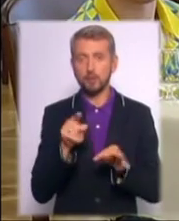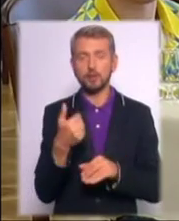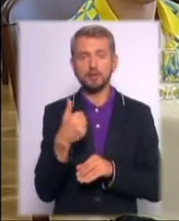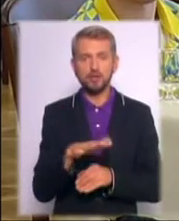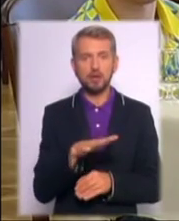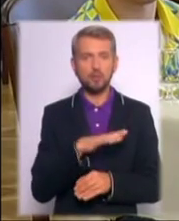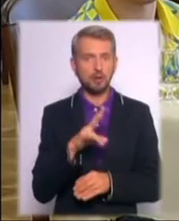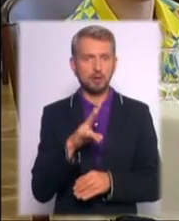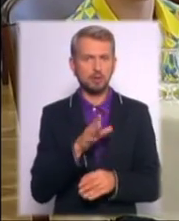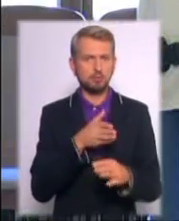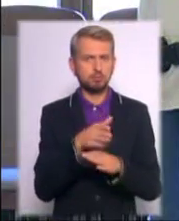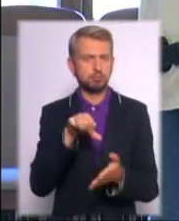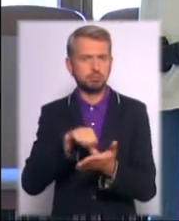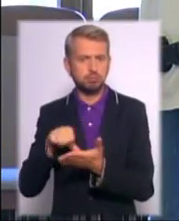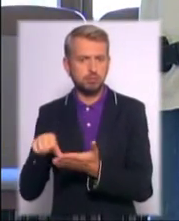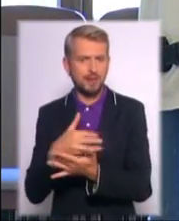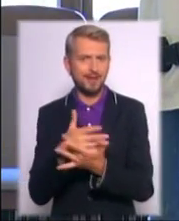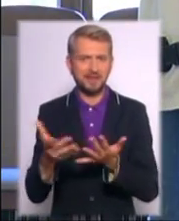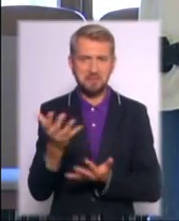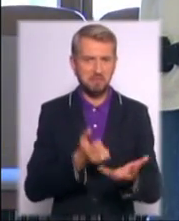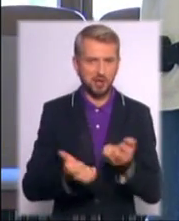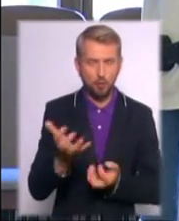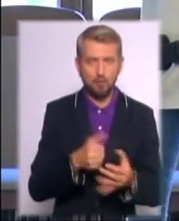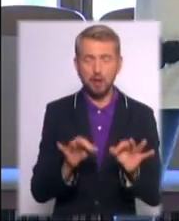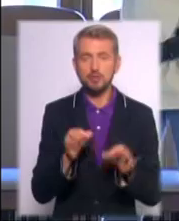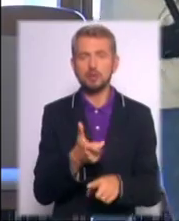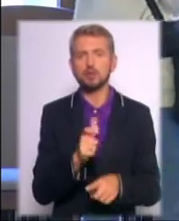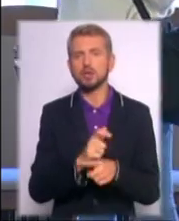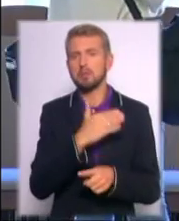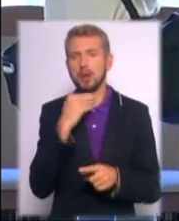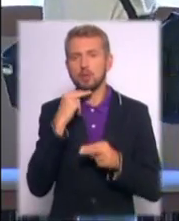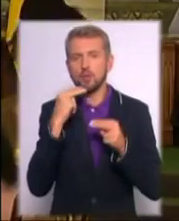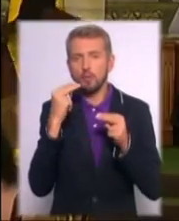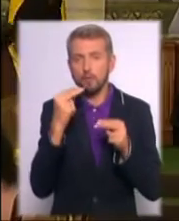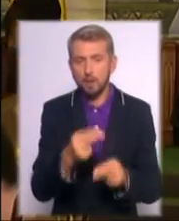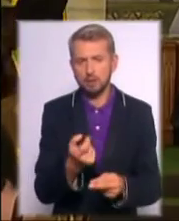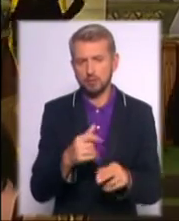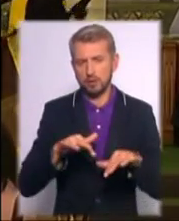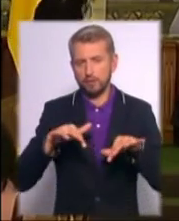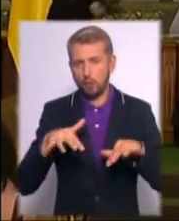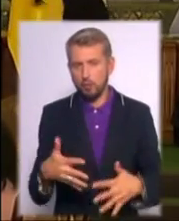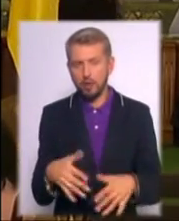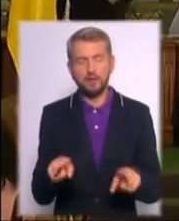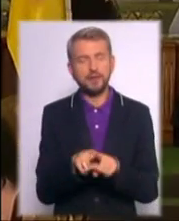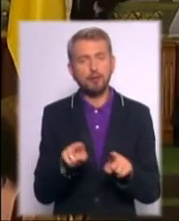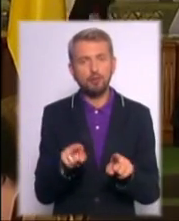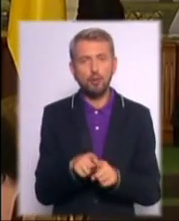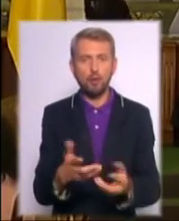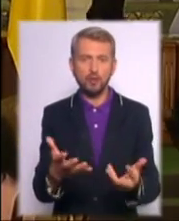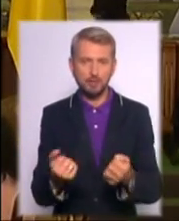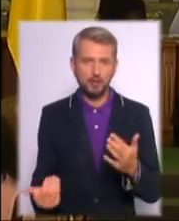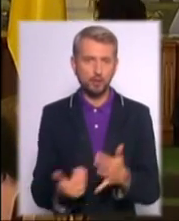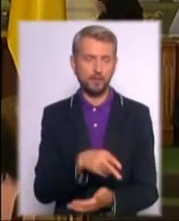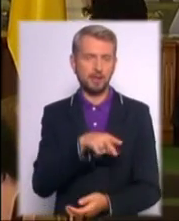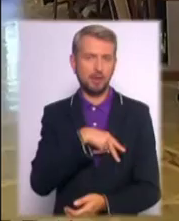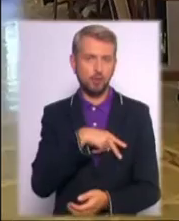на чималій кількості прийомів. І хоча велика кількість уваги дещо втомлює, все одно отримувати нові